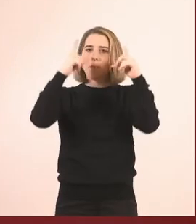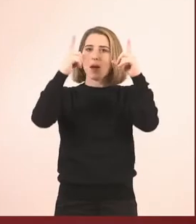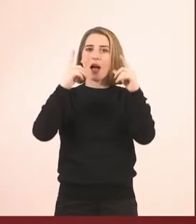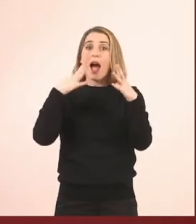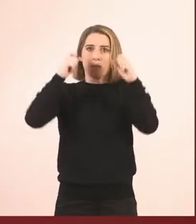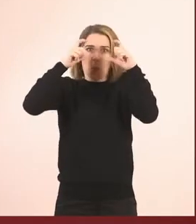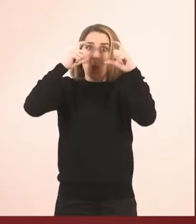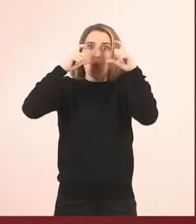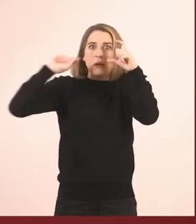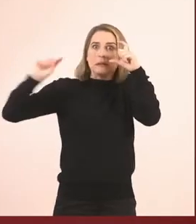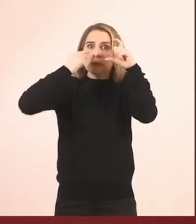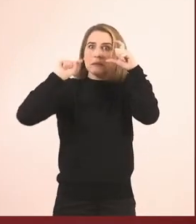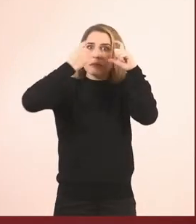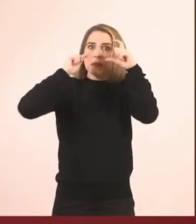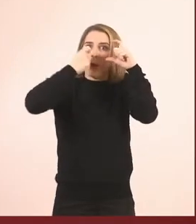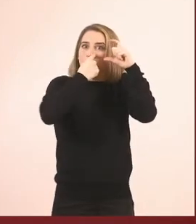ένα σημείο,